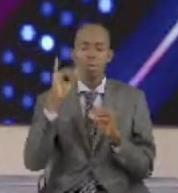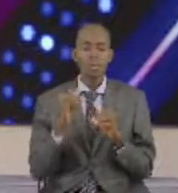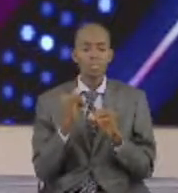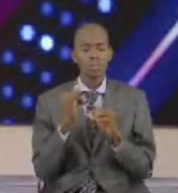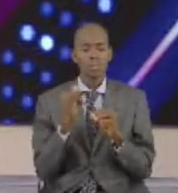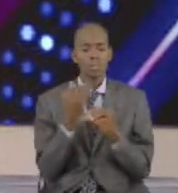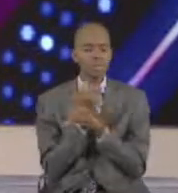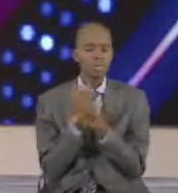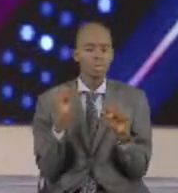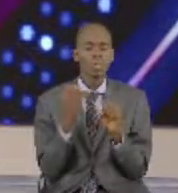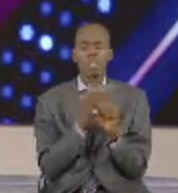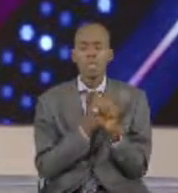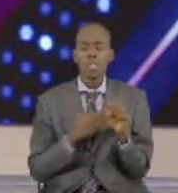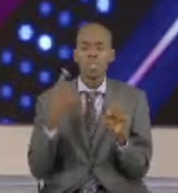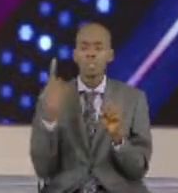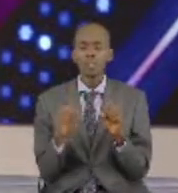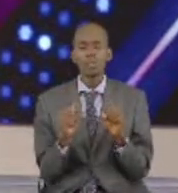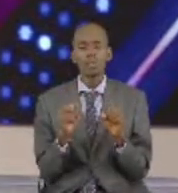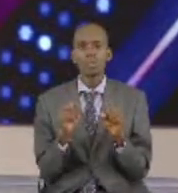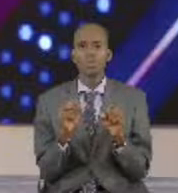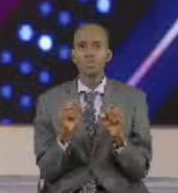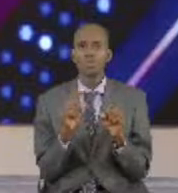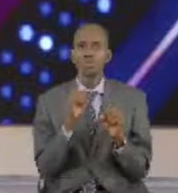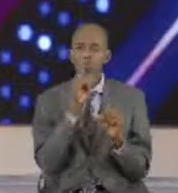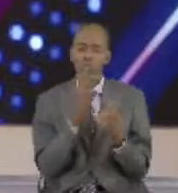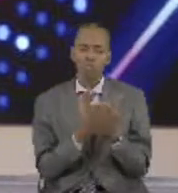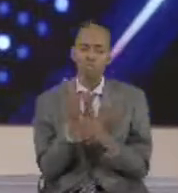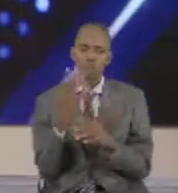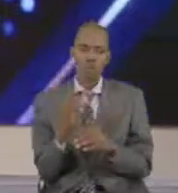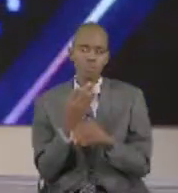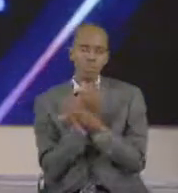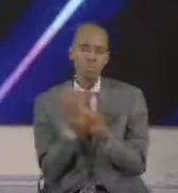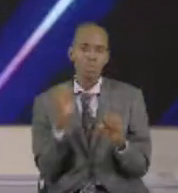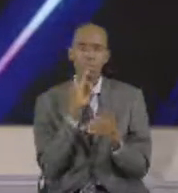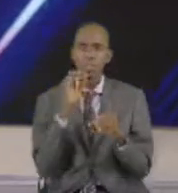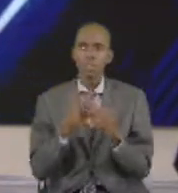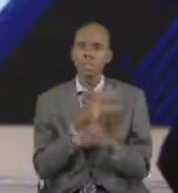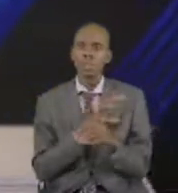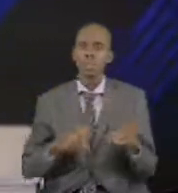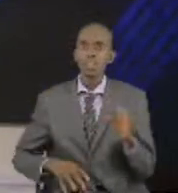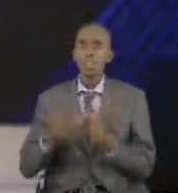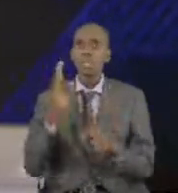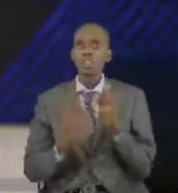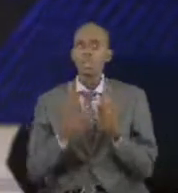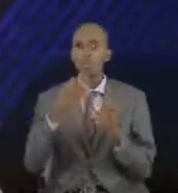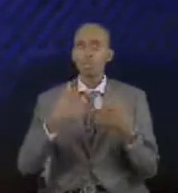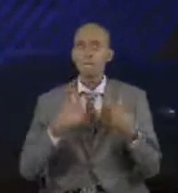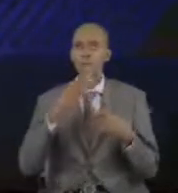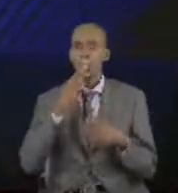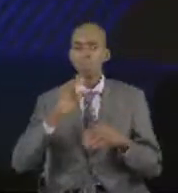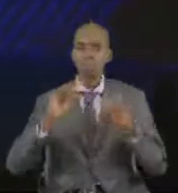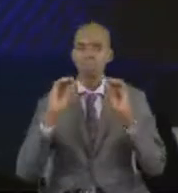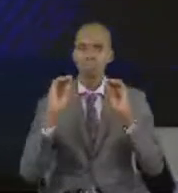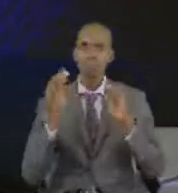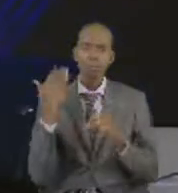salut, comme la vérité de la vérité est en Christ, la vérité du salut est en Christ. Si vous avez été enseigné, du